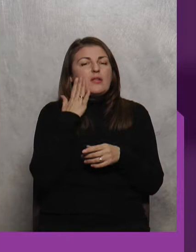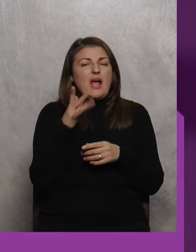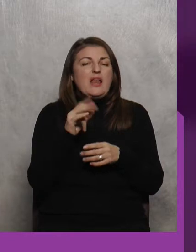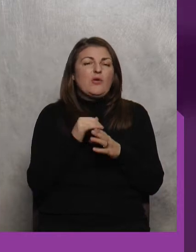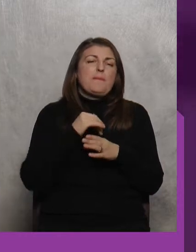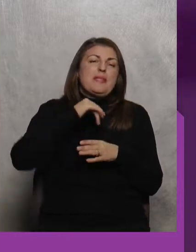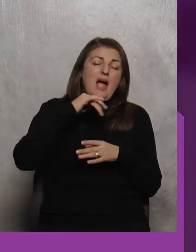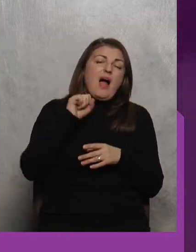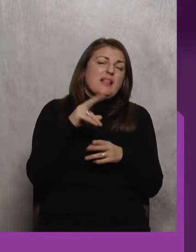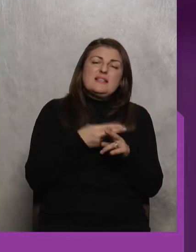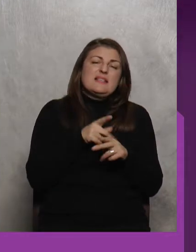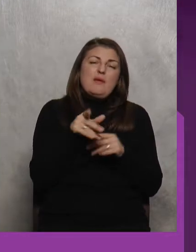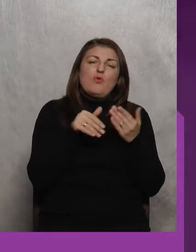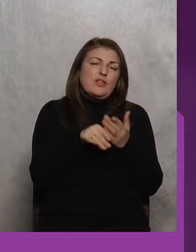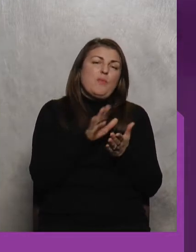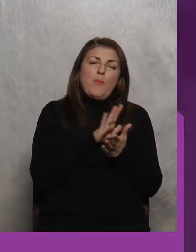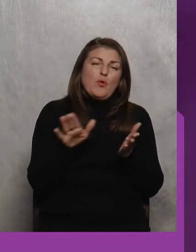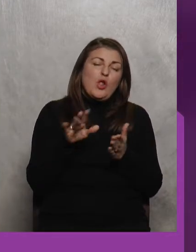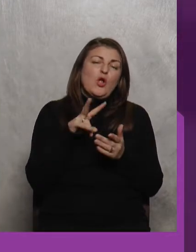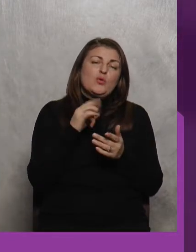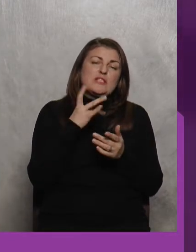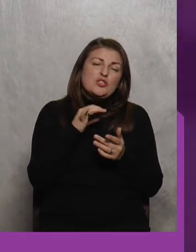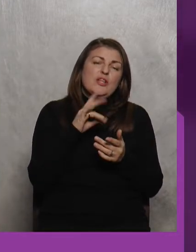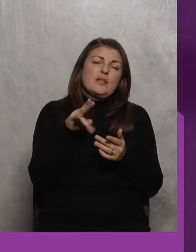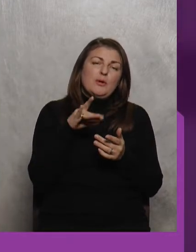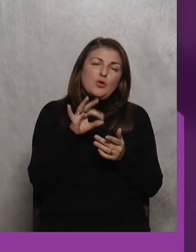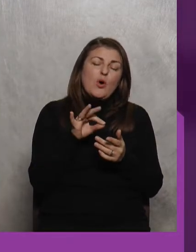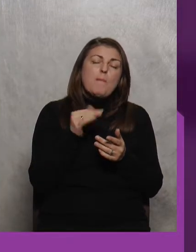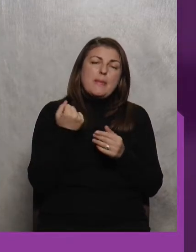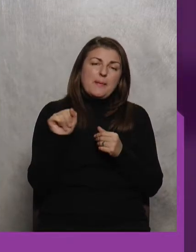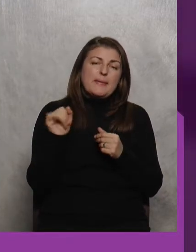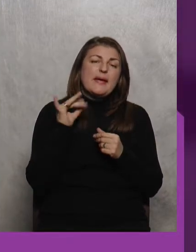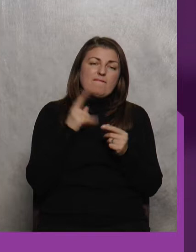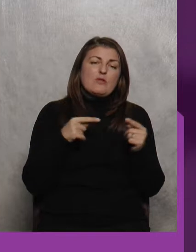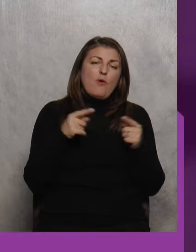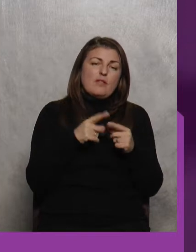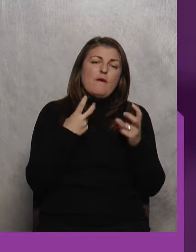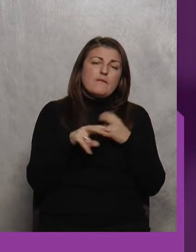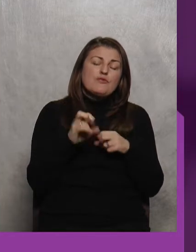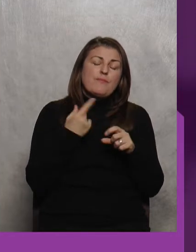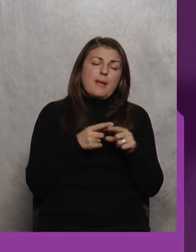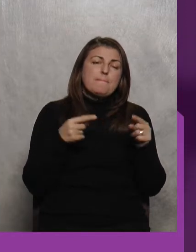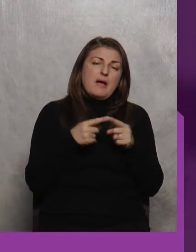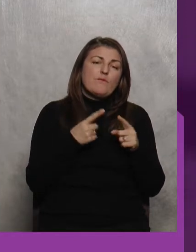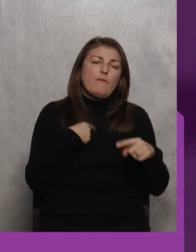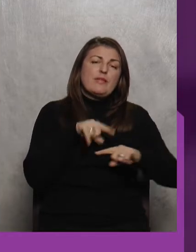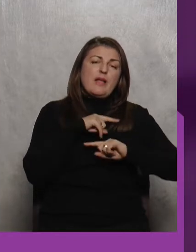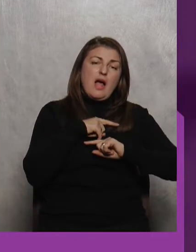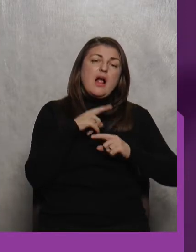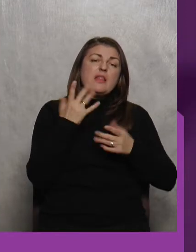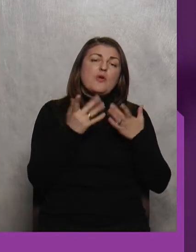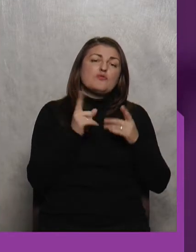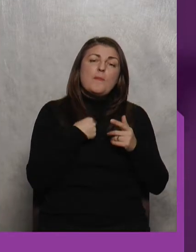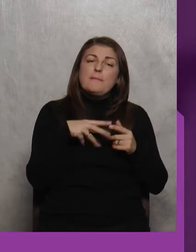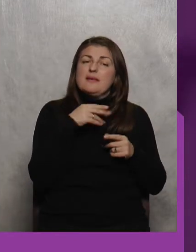суперник підняв лікоть, але це йому не допомогло. Луцишин Дмитро переміг і, відповідно, вийшов, напевно, в фінал. Тому що